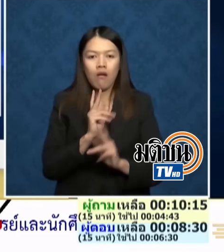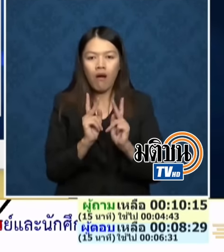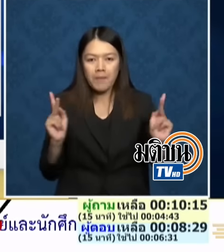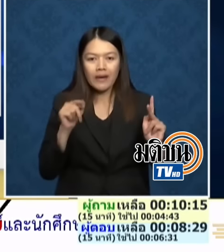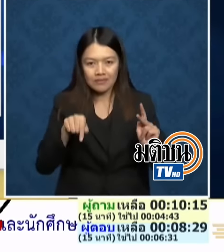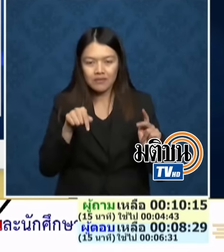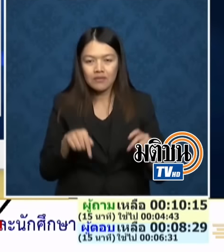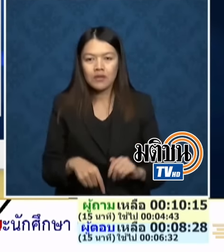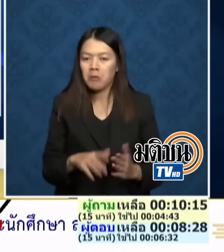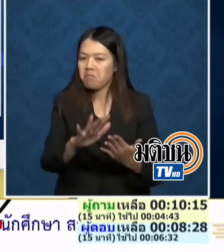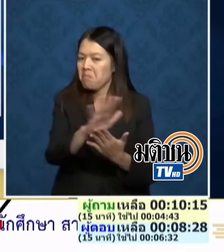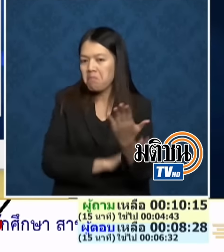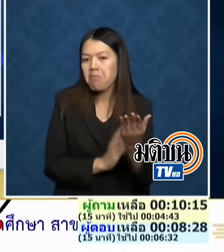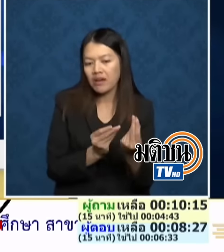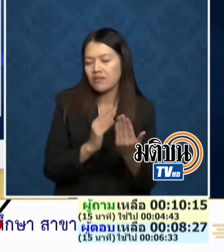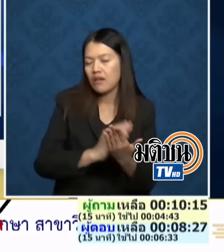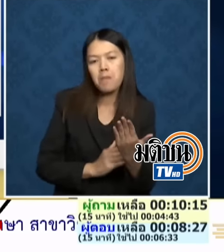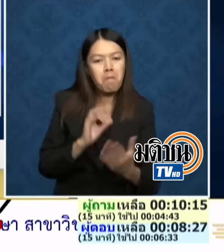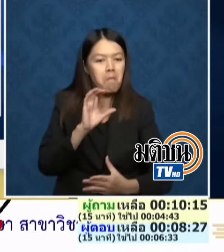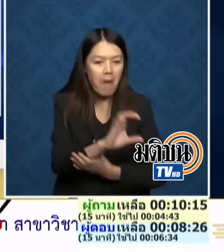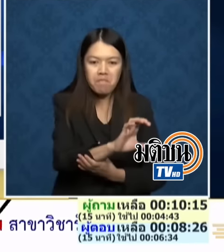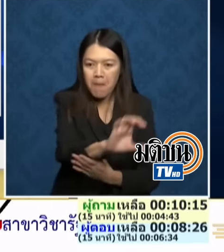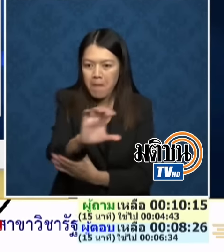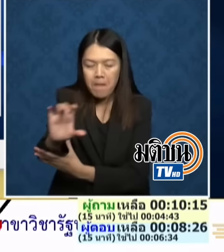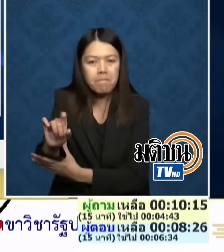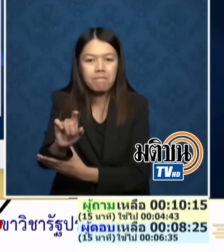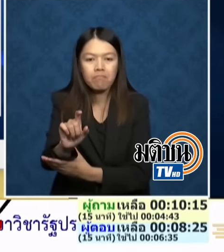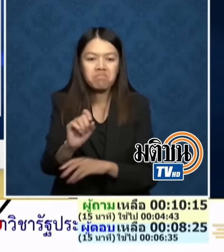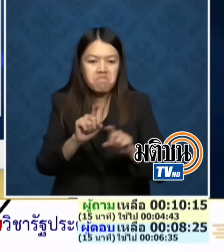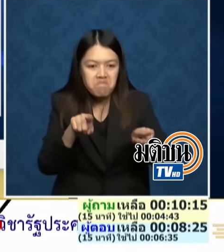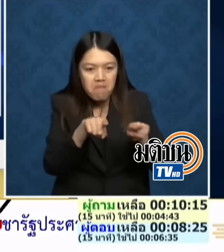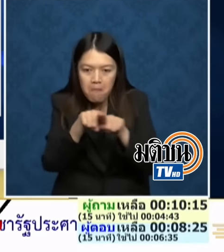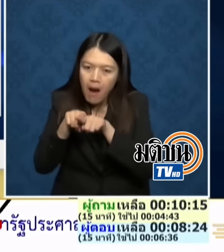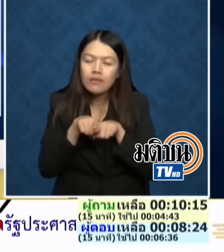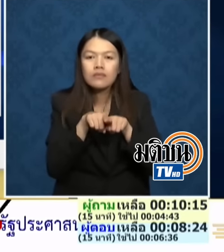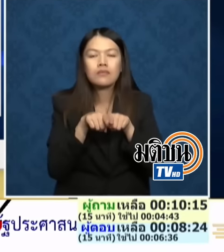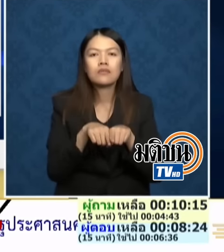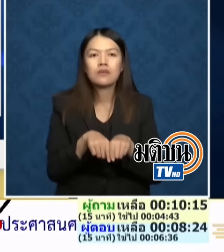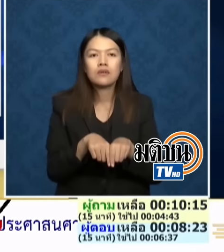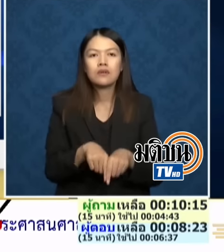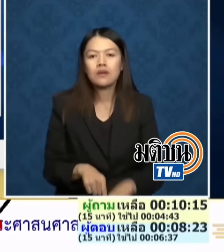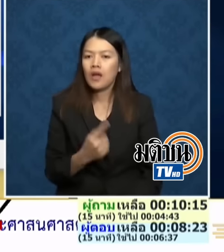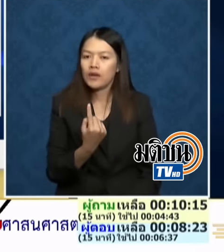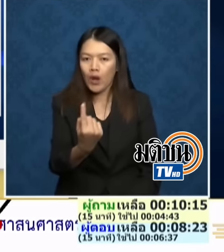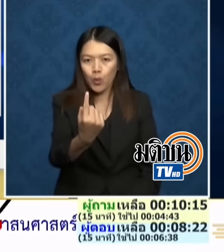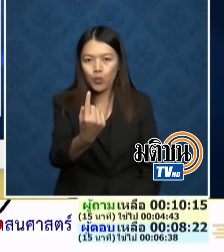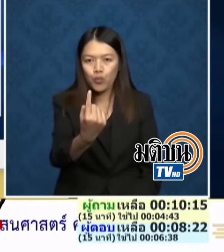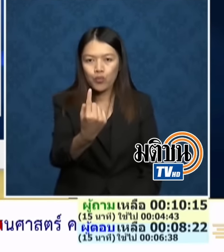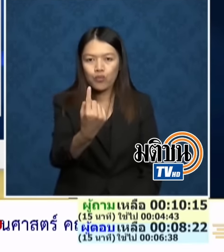แผนที่หนึเดใปเทศไย bặngครับใช้กับทุกไรงานของ przykładนั่นคือ one mapไครับ